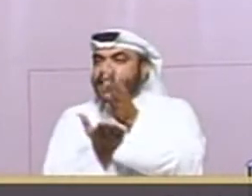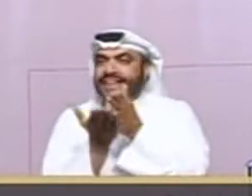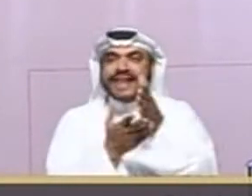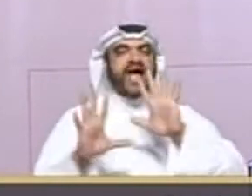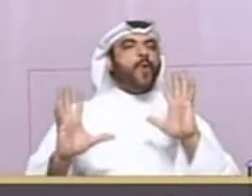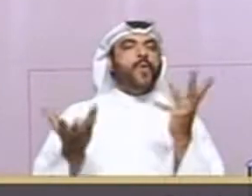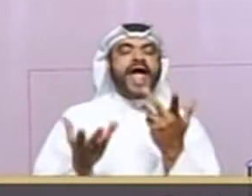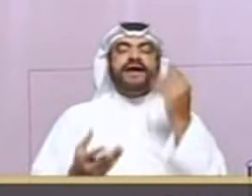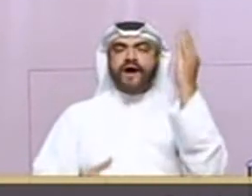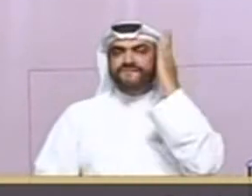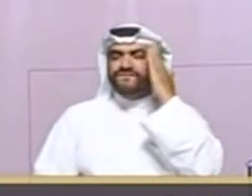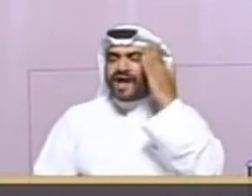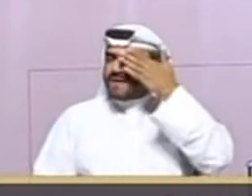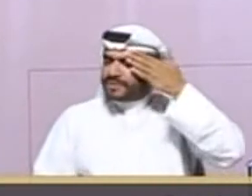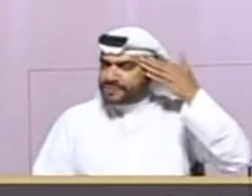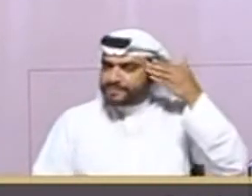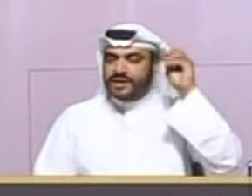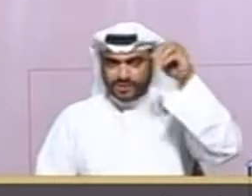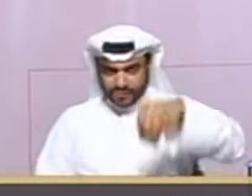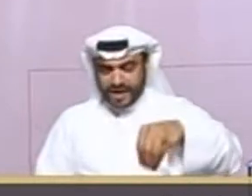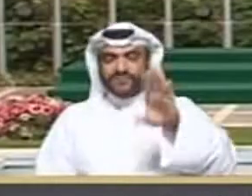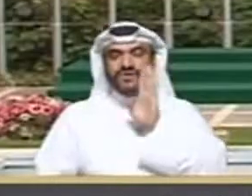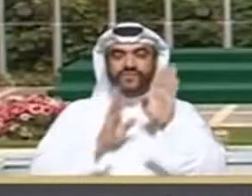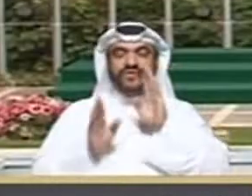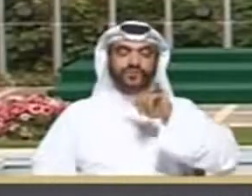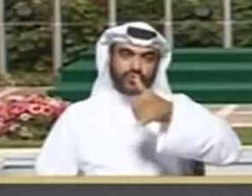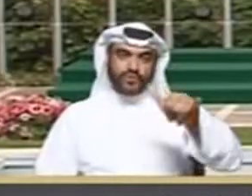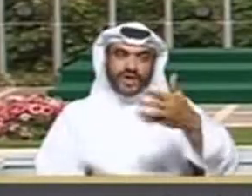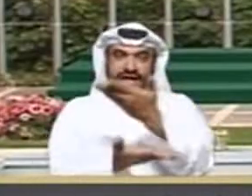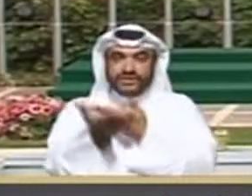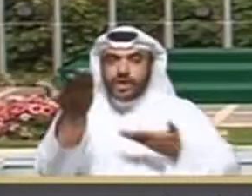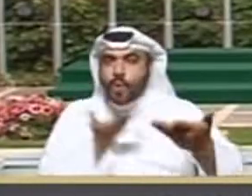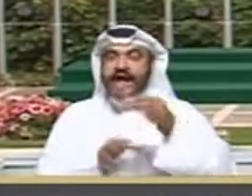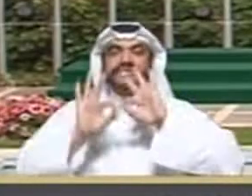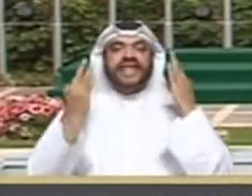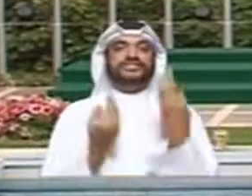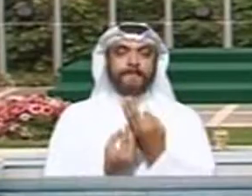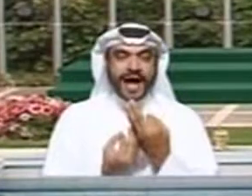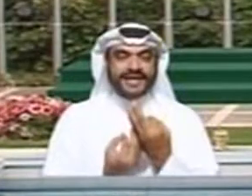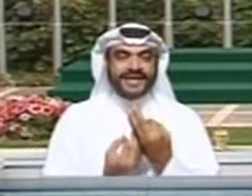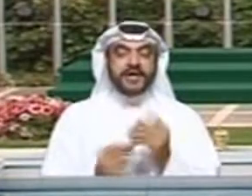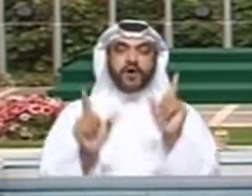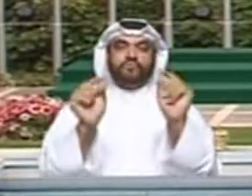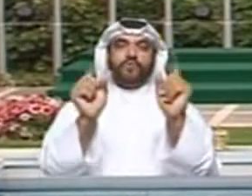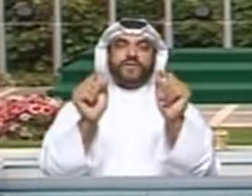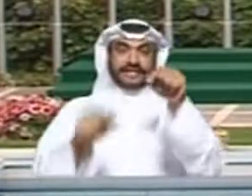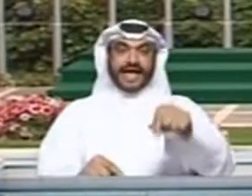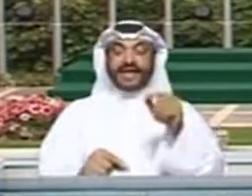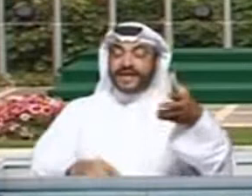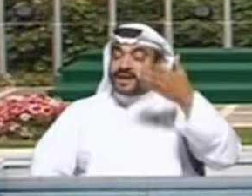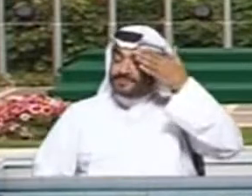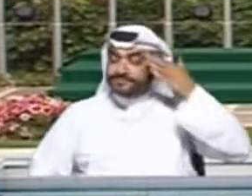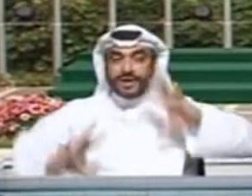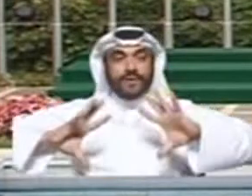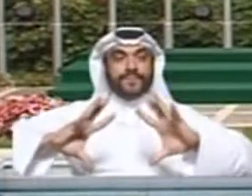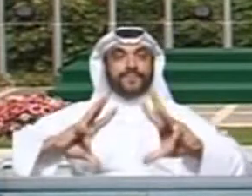هذه المواقع في مواقع التواصل الاجتماعي. تعريف الشباب بمتطلبات سوق العمل ومدى التأهيل المطلوب بالمجال الإعلامي